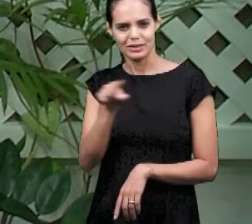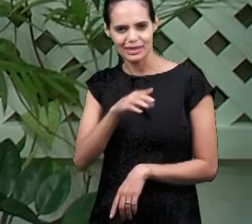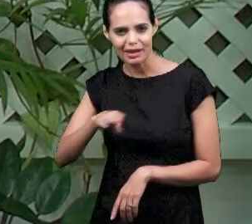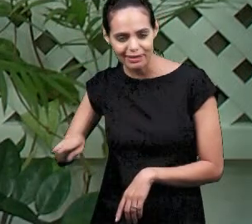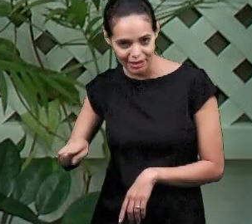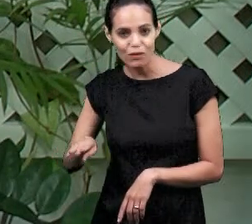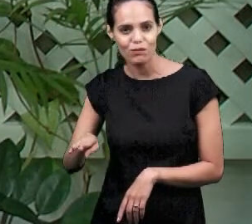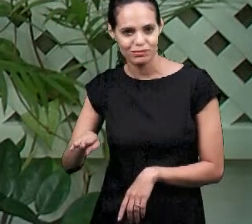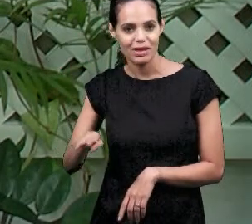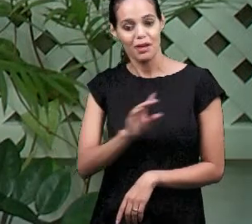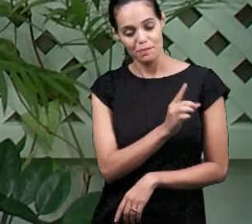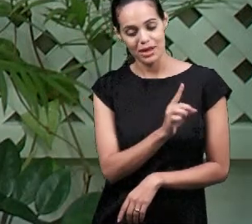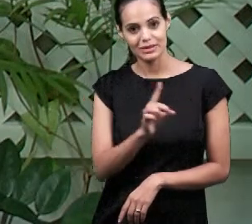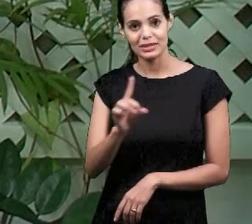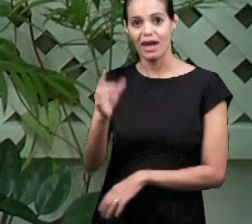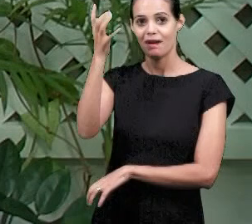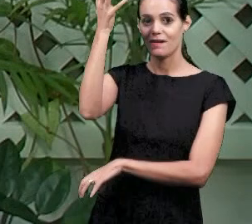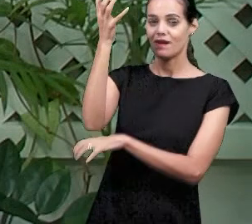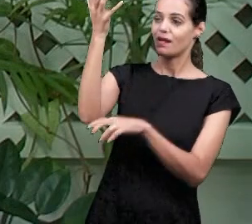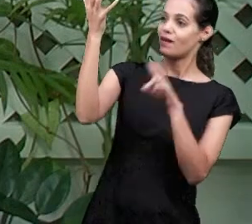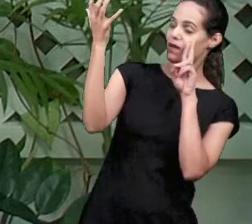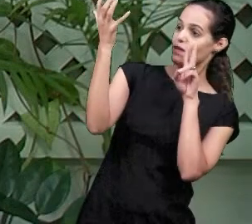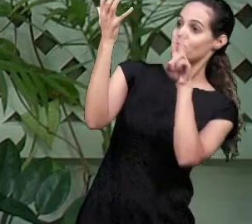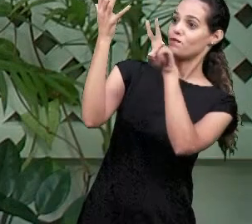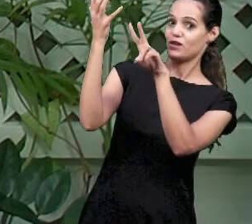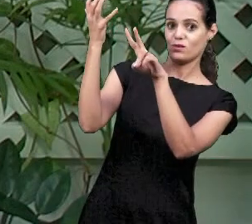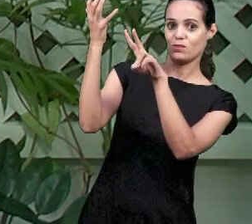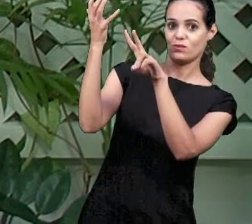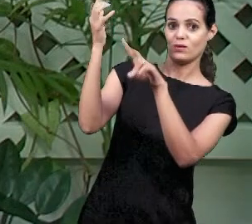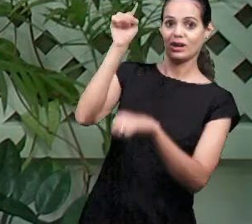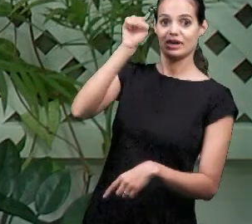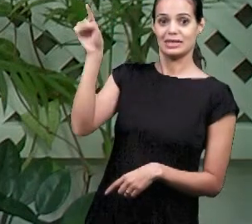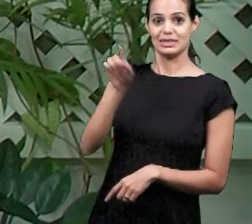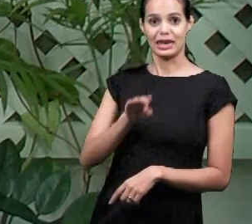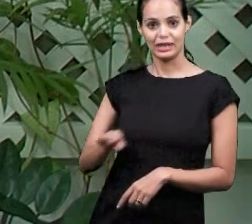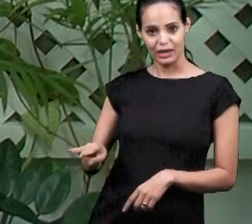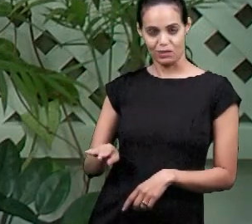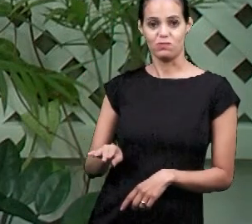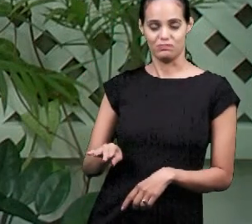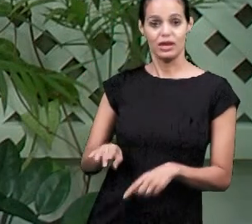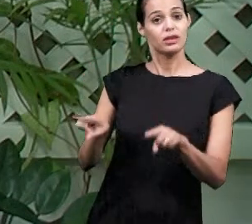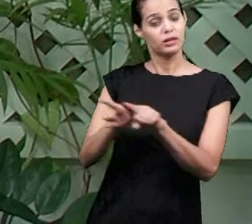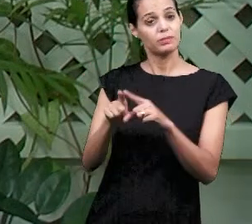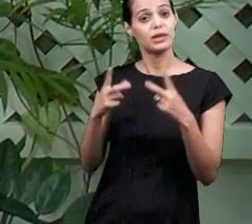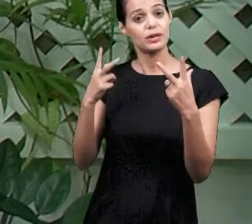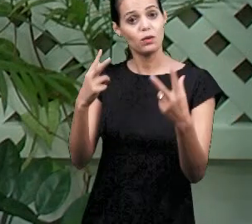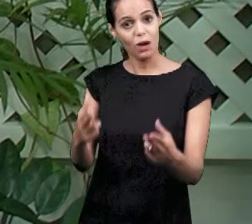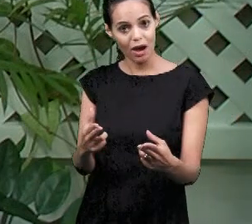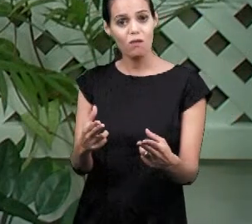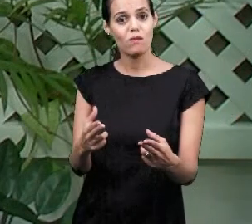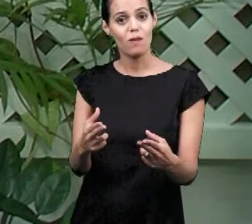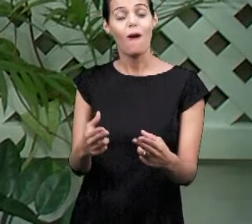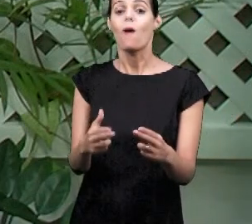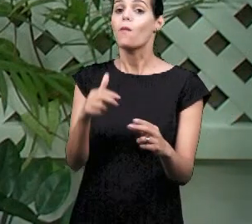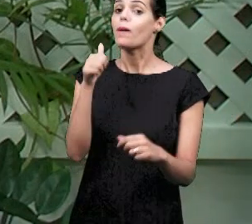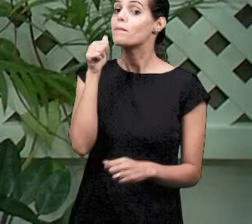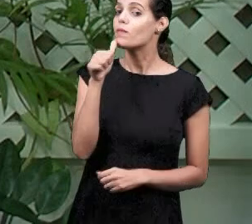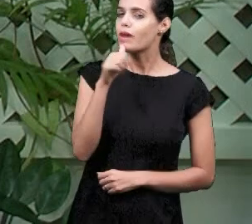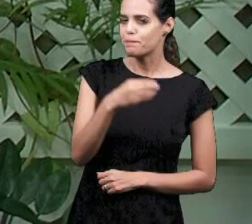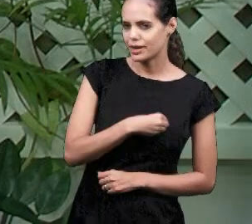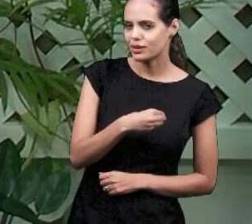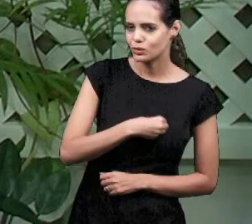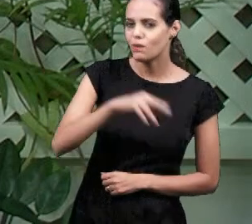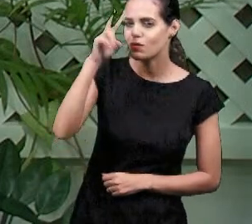est touché et c'est dans ce moment-là qu'il découvre le projet de salut nécessaire.